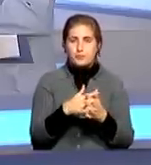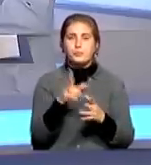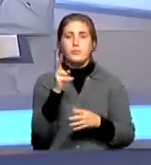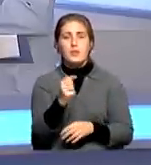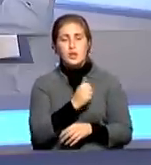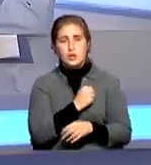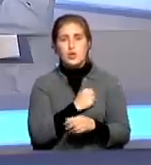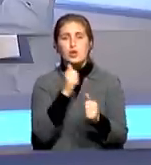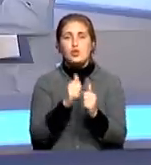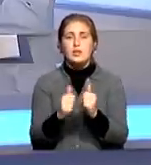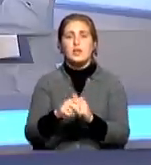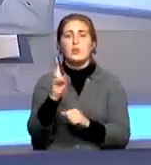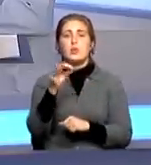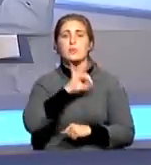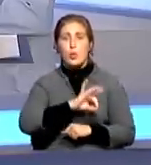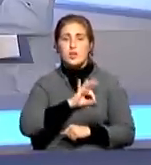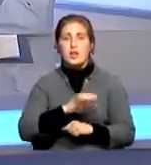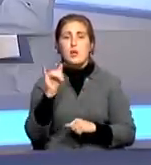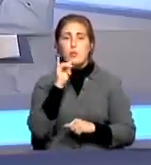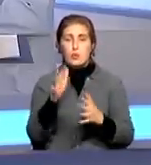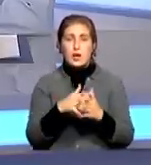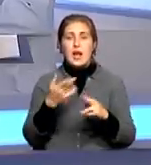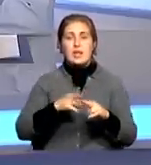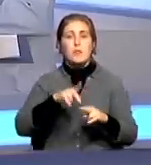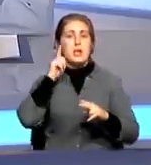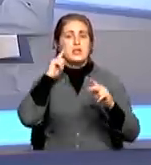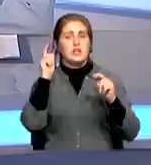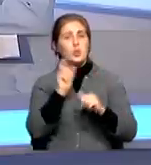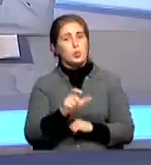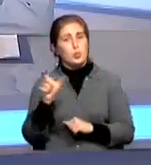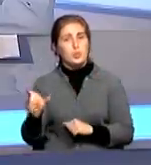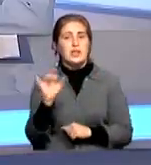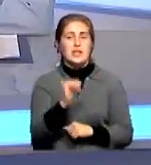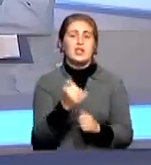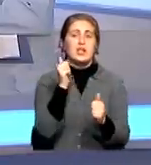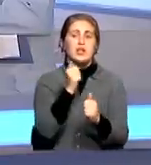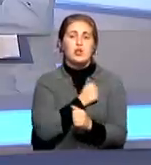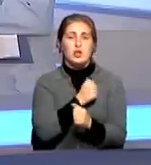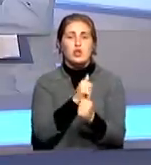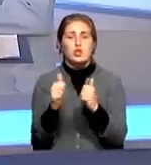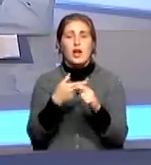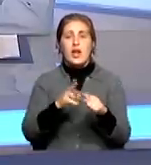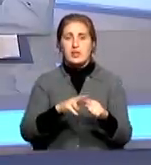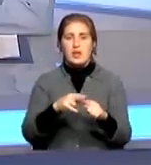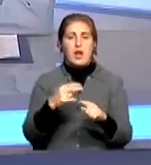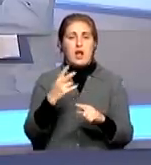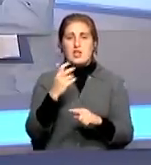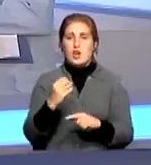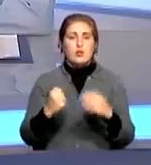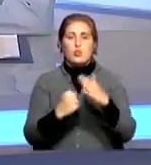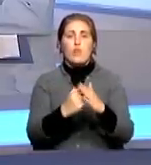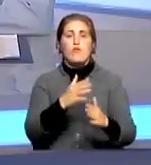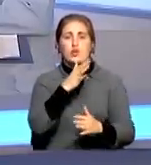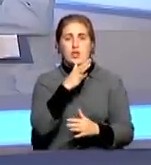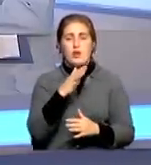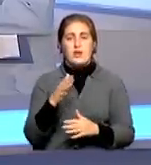наверное, самый частый потребитель – это молодые люди, и, к сожалению, зачастую это несовершеннолетние.